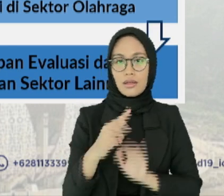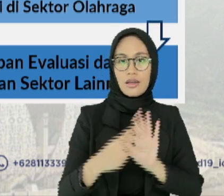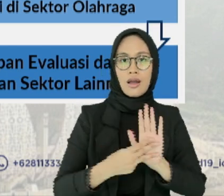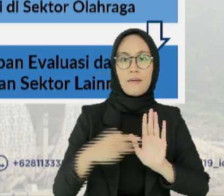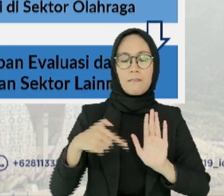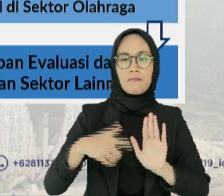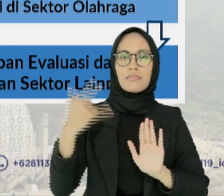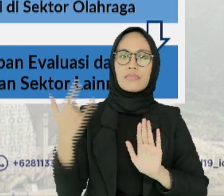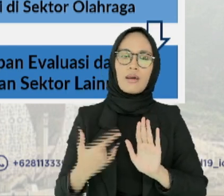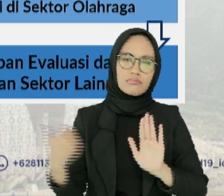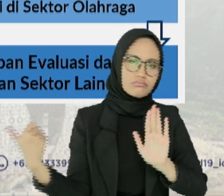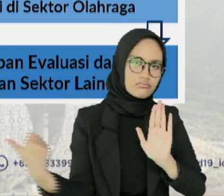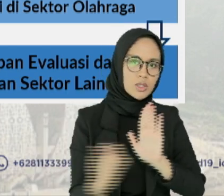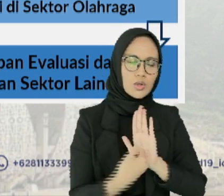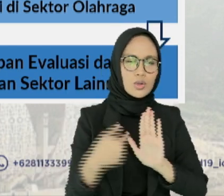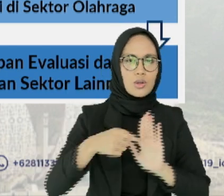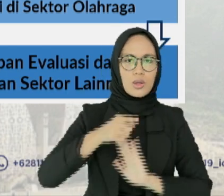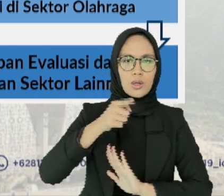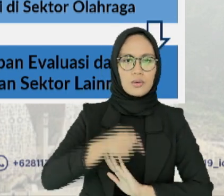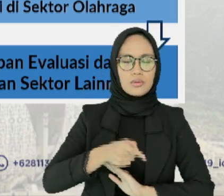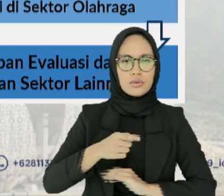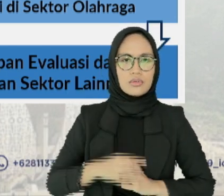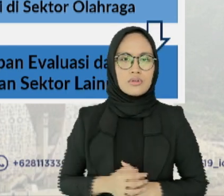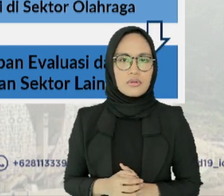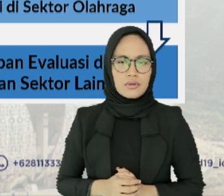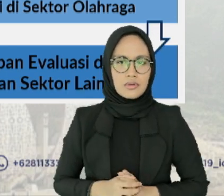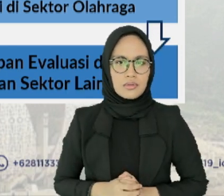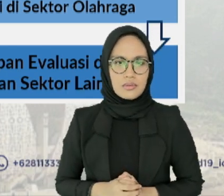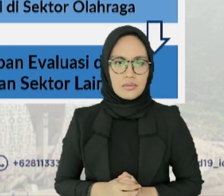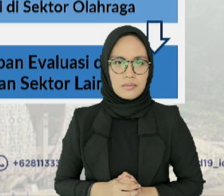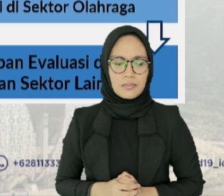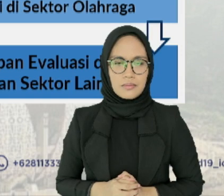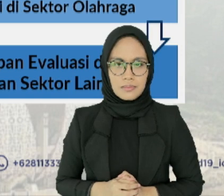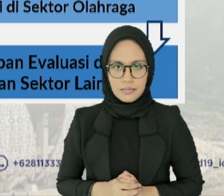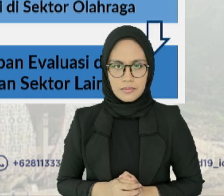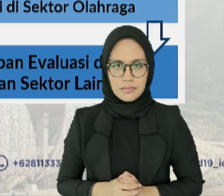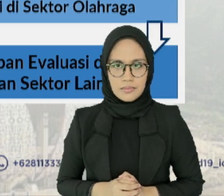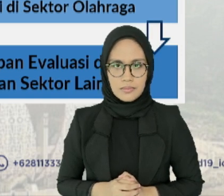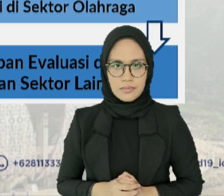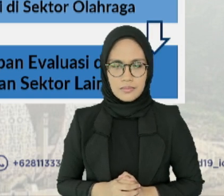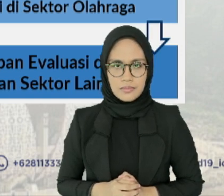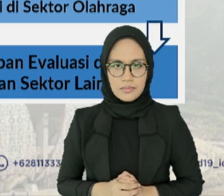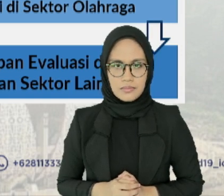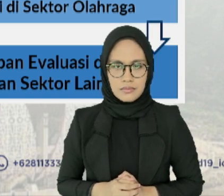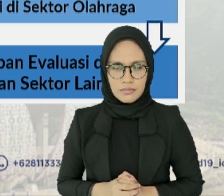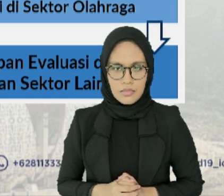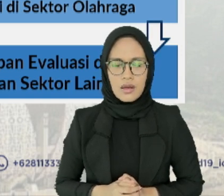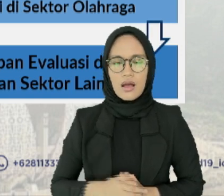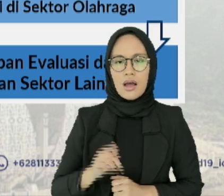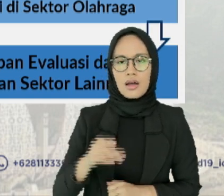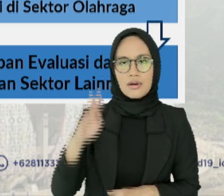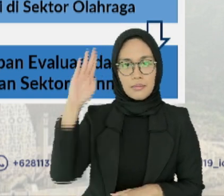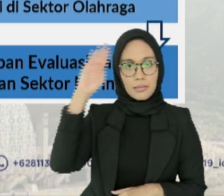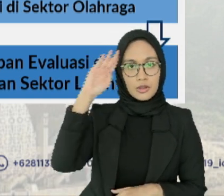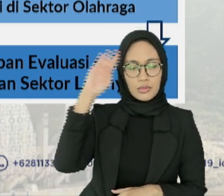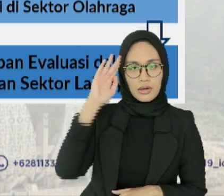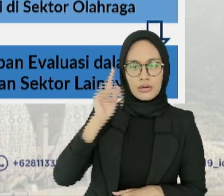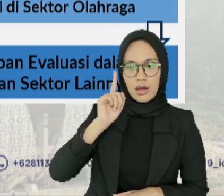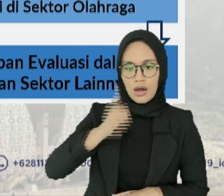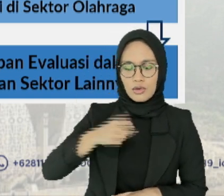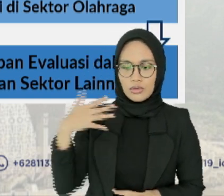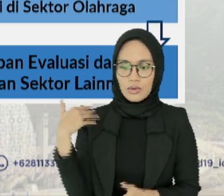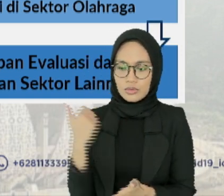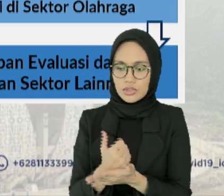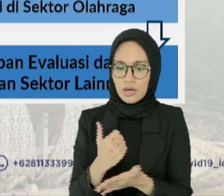selama rangkaian acara berlangsung sebagai pihak yang khusus dipilih mengawasi kepatuhan protokol kesehatan saat